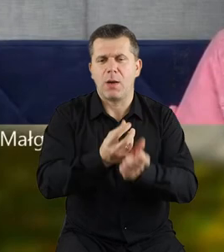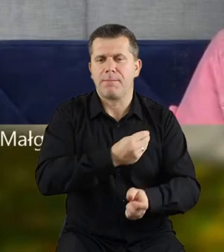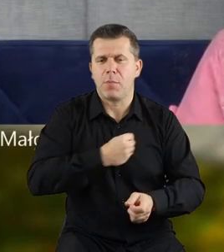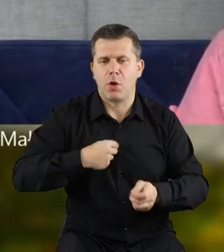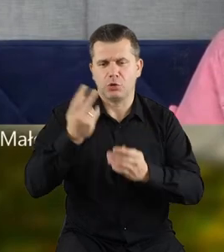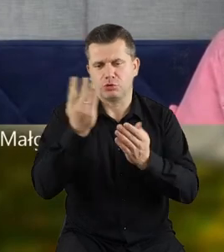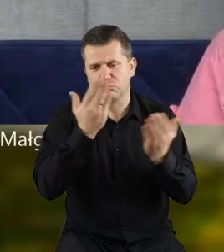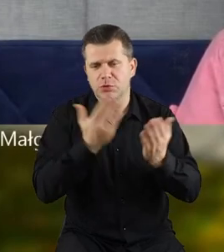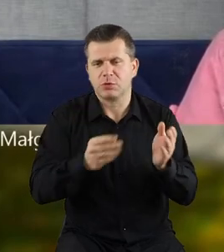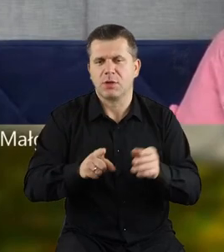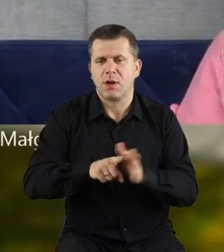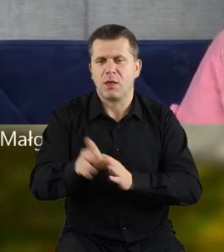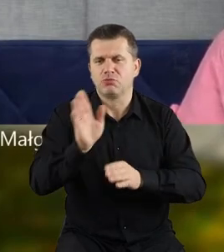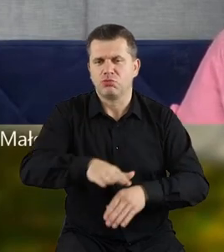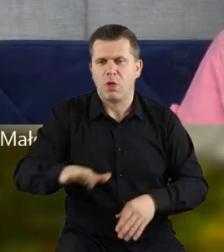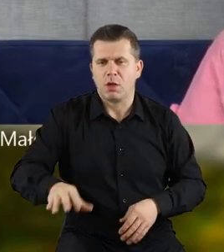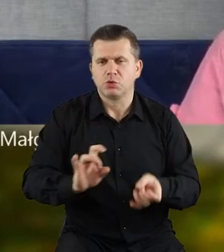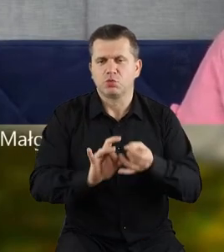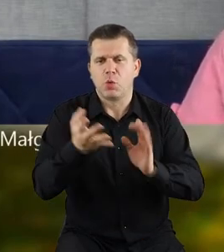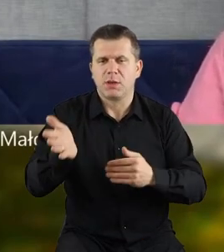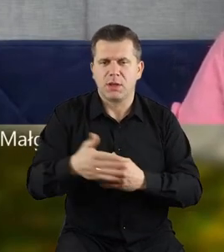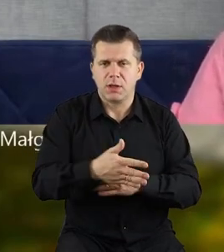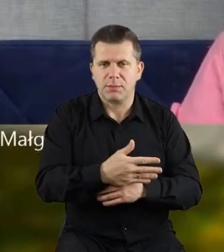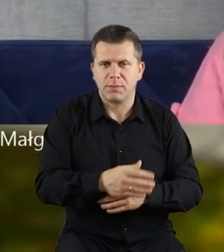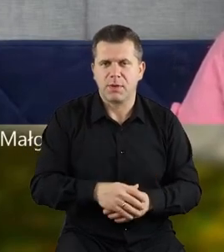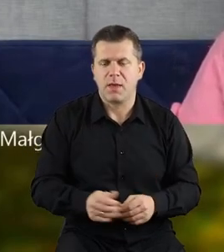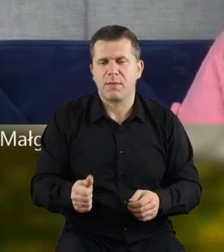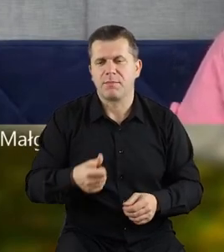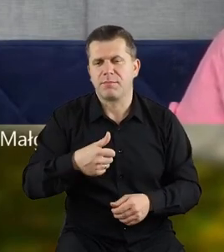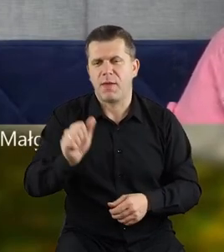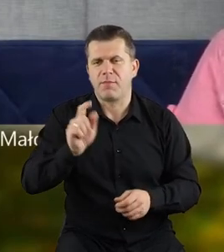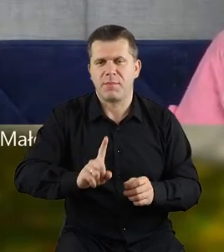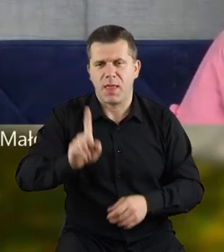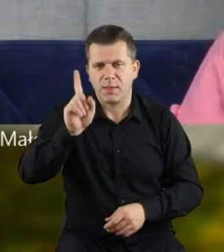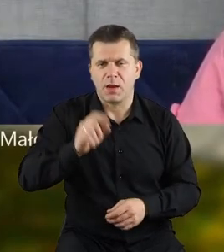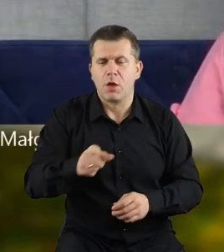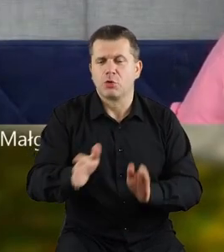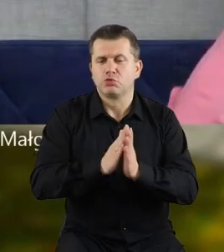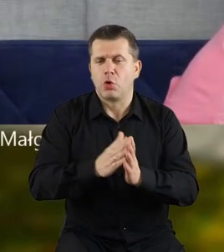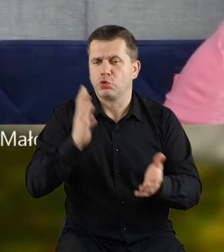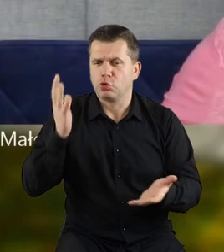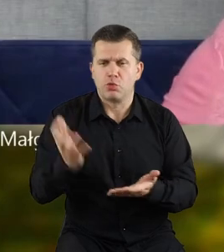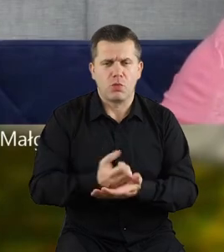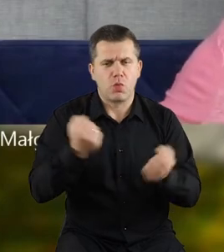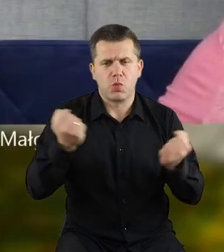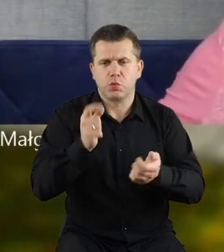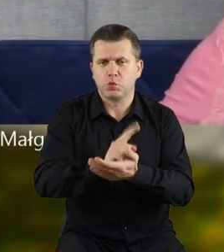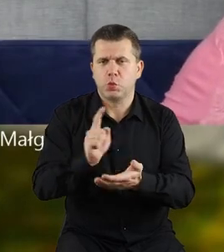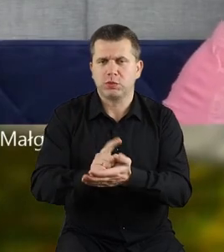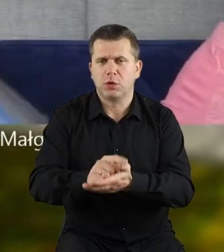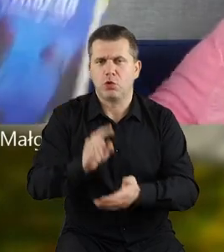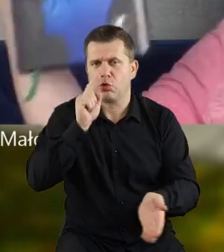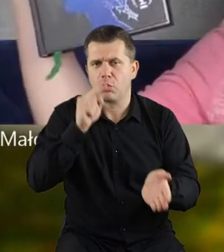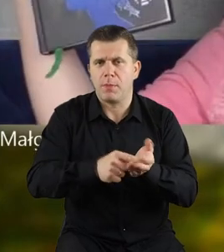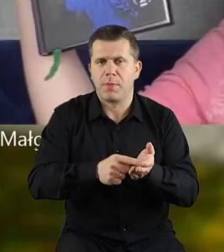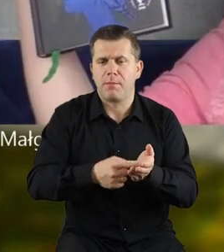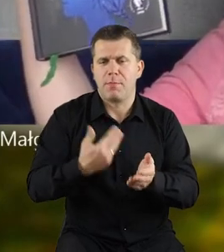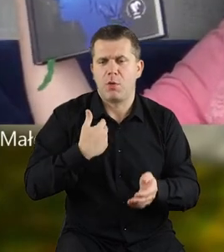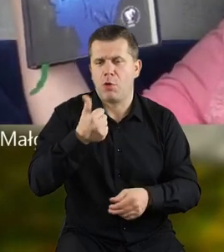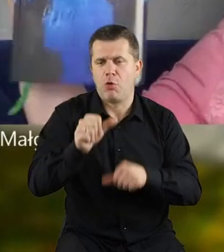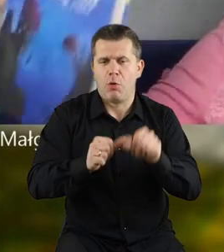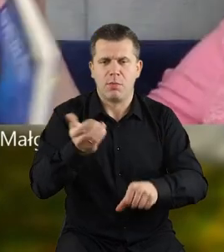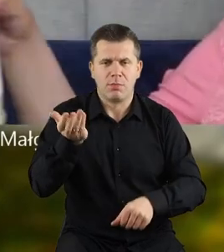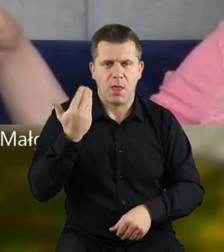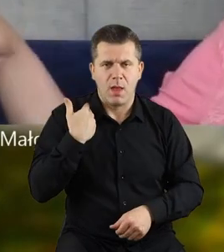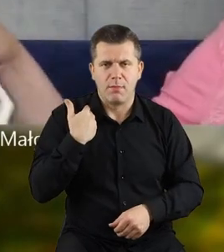Polska czyta dzieciom. I tutaj mówimy o Złotej Rybce i Gwieździe z pierwszego piętra, książce, która odniosła wielki sukces, bo ukazała się dopiero w zeszłym